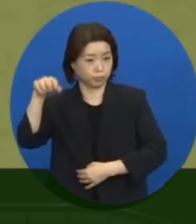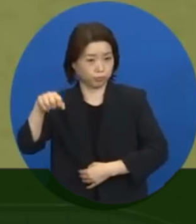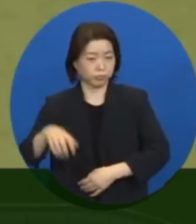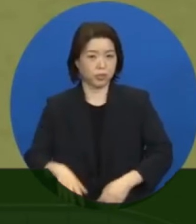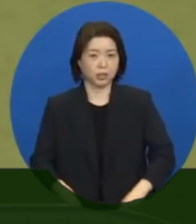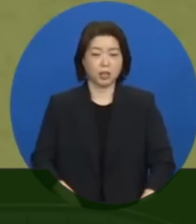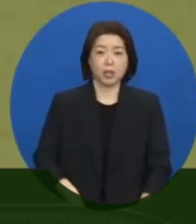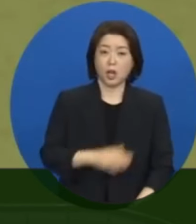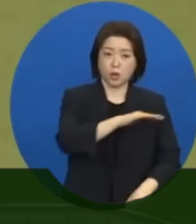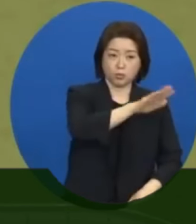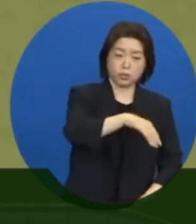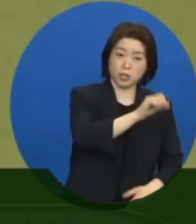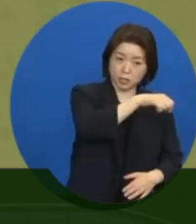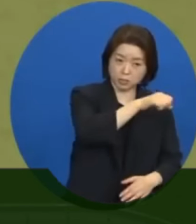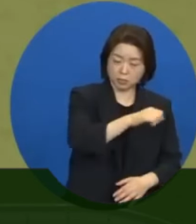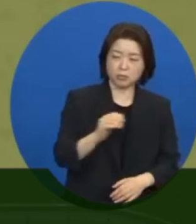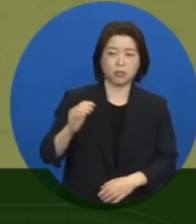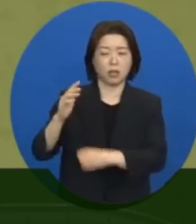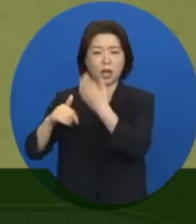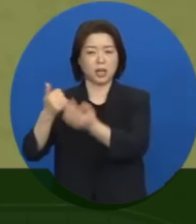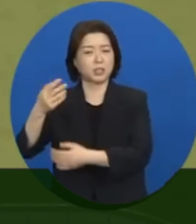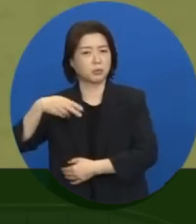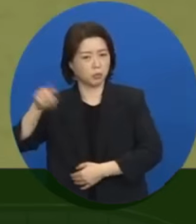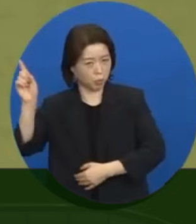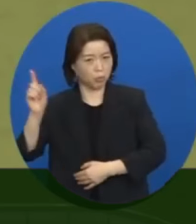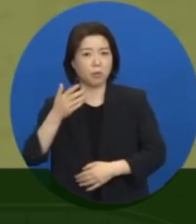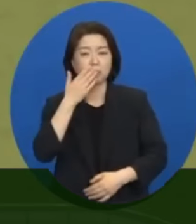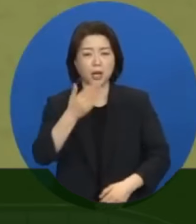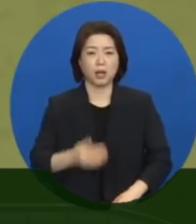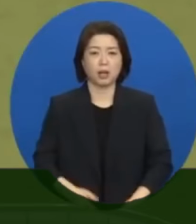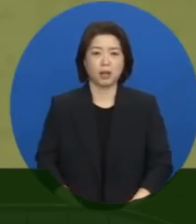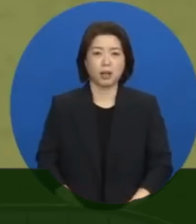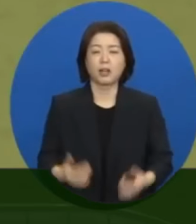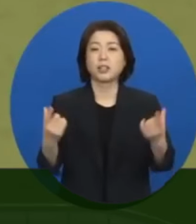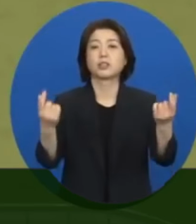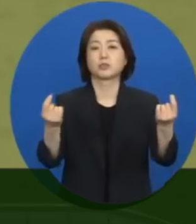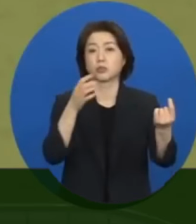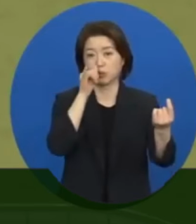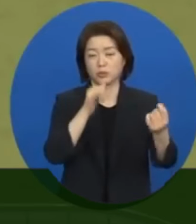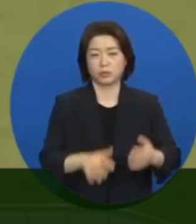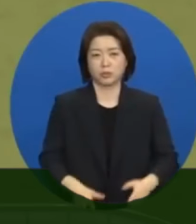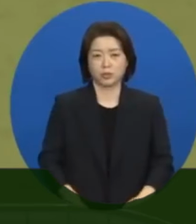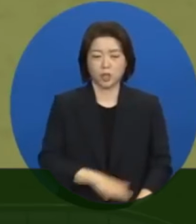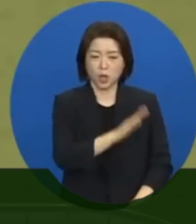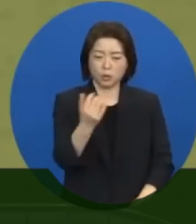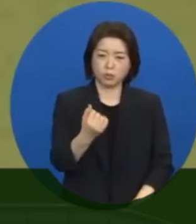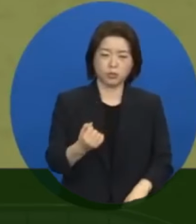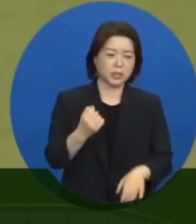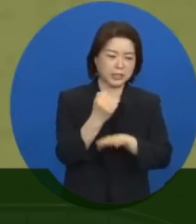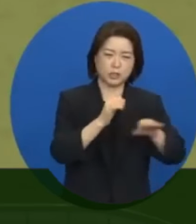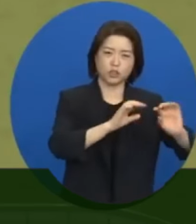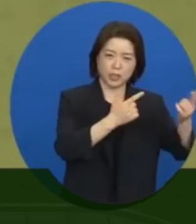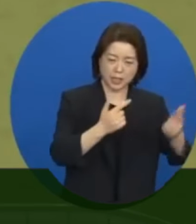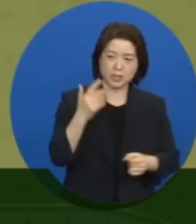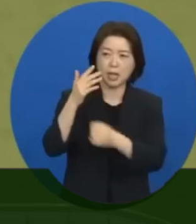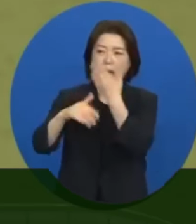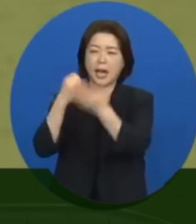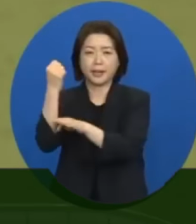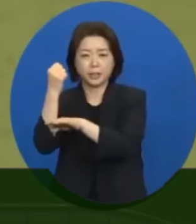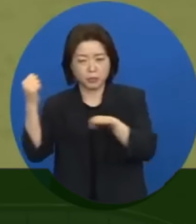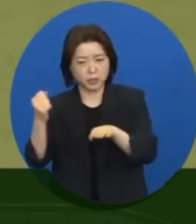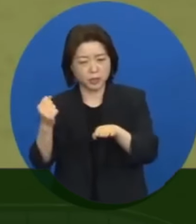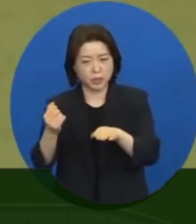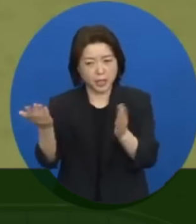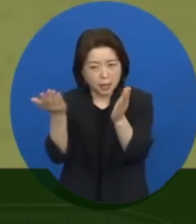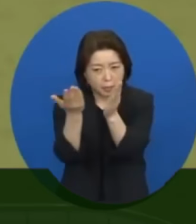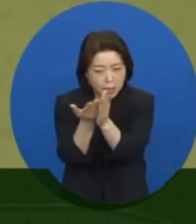거예 그러니까 우리의 기준이 아니라 주님의 마음과 기준에 맞추어 보고 판단할 수 있는 그